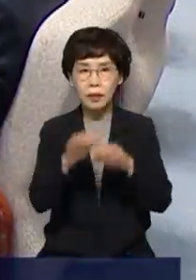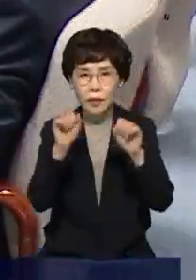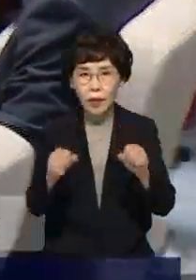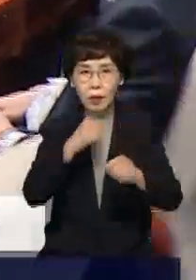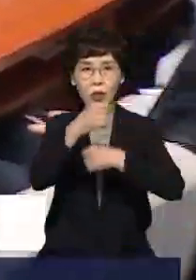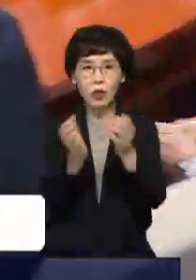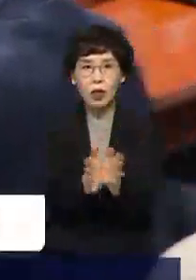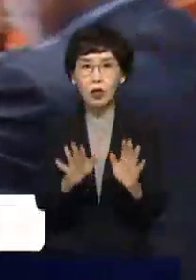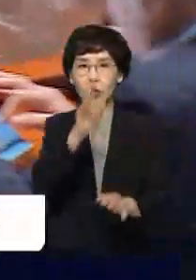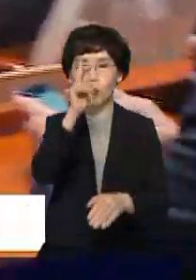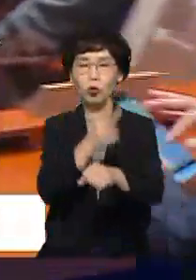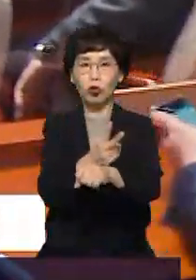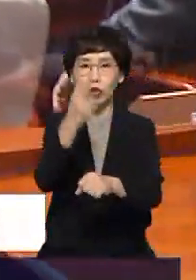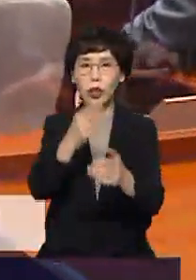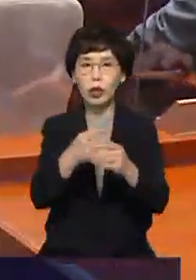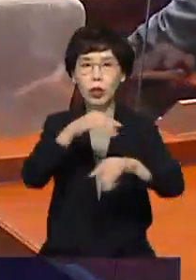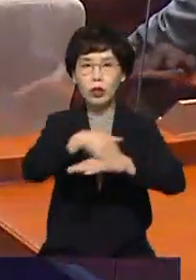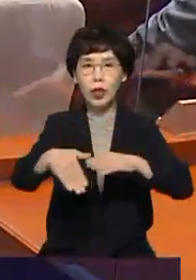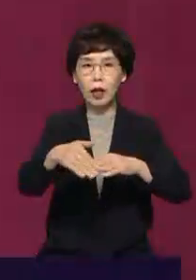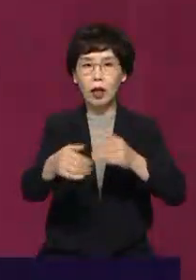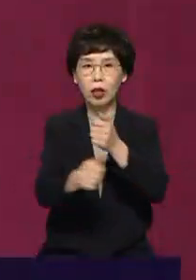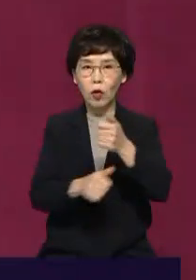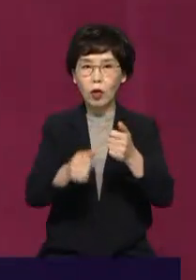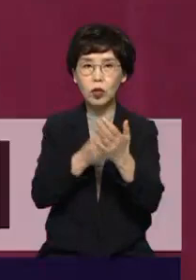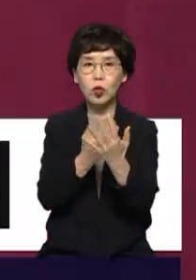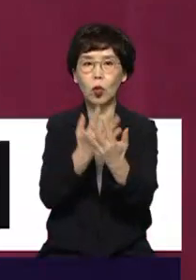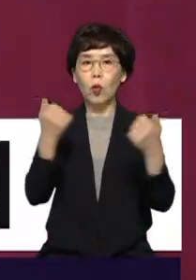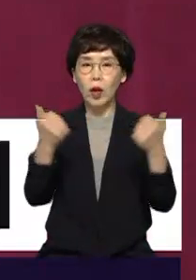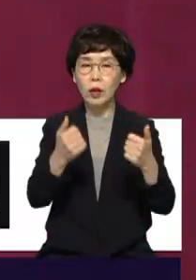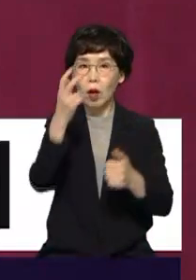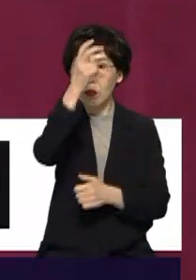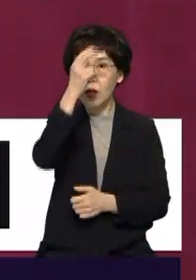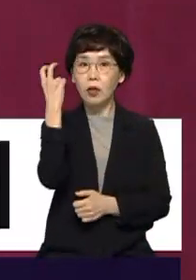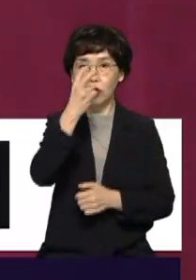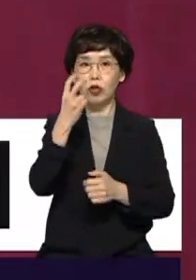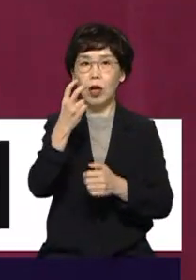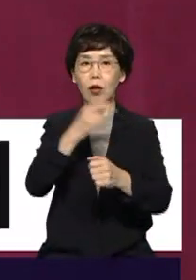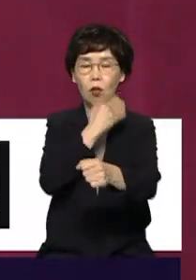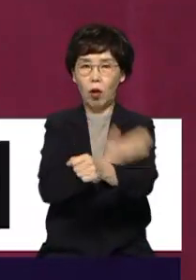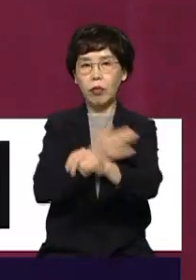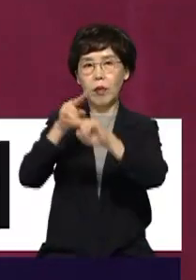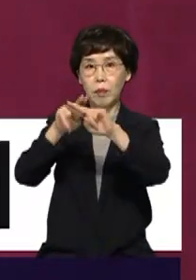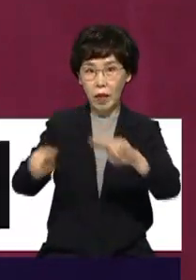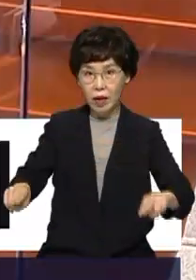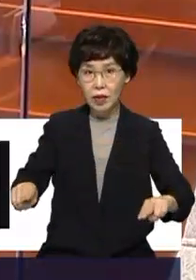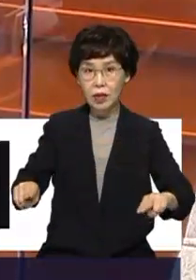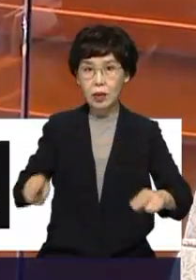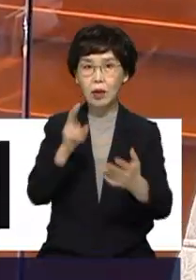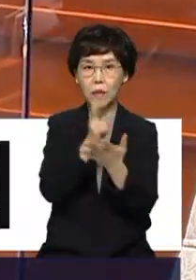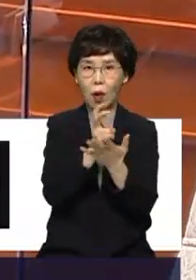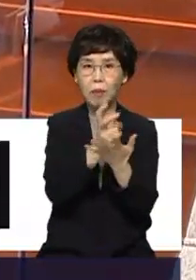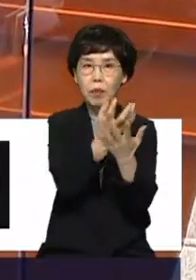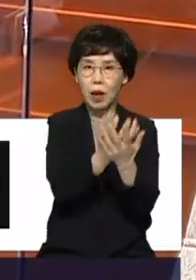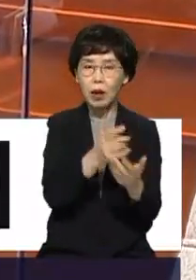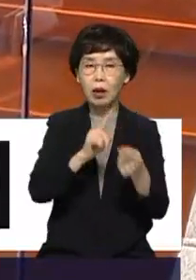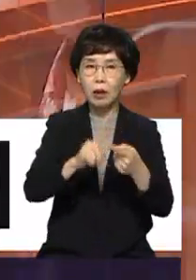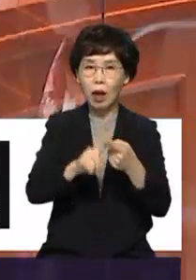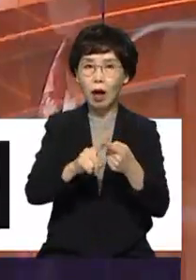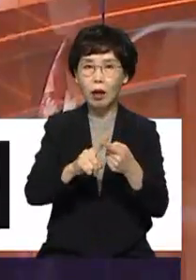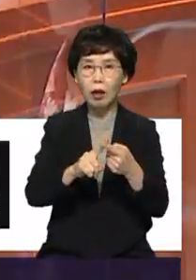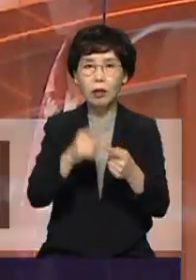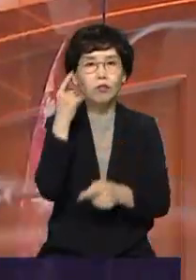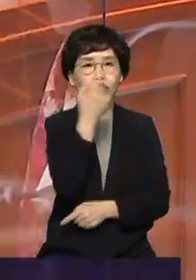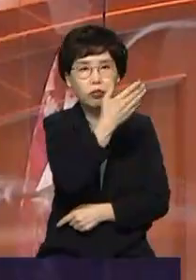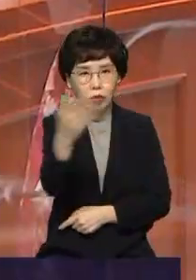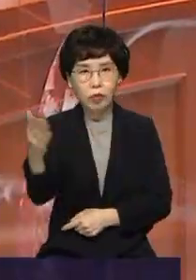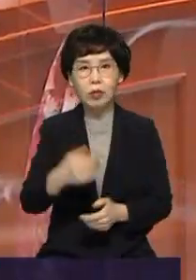민주당은 오늘 오후 2시 정책 의원총회를 열어 검찰 수사권 폐지, 이른바 검수완박 법안에 대한 의원들 의견을